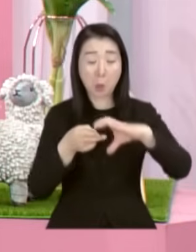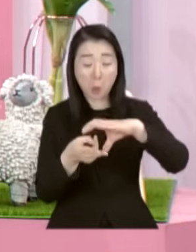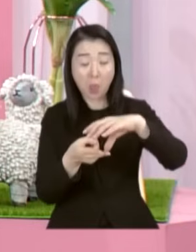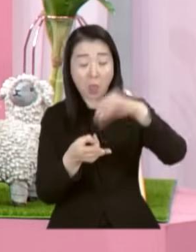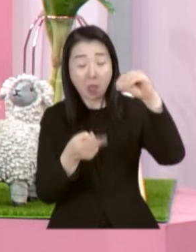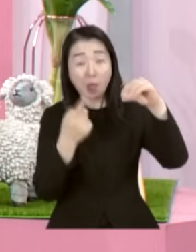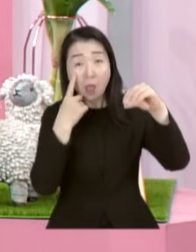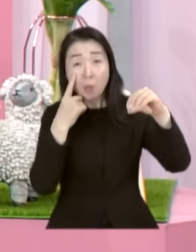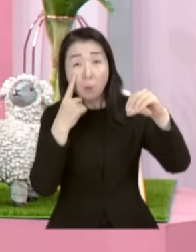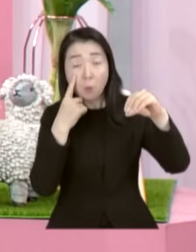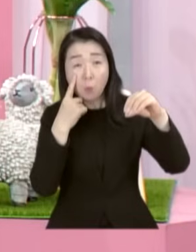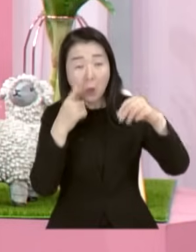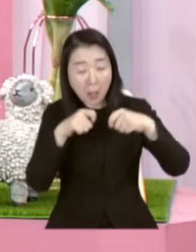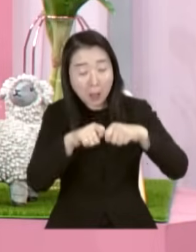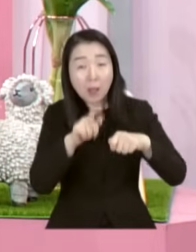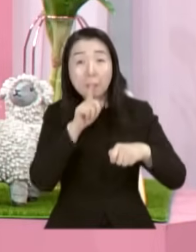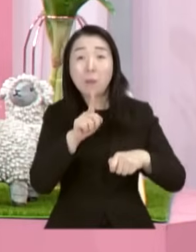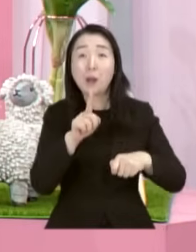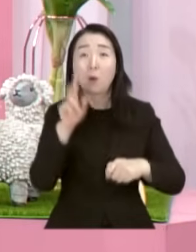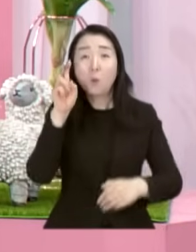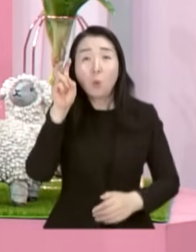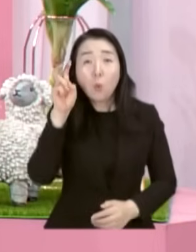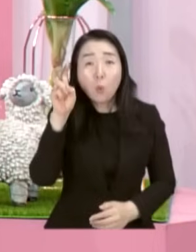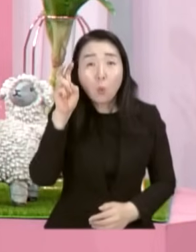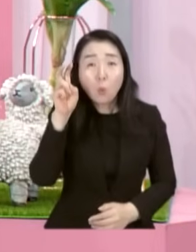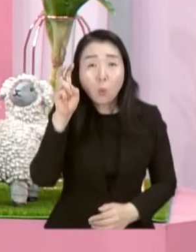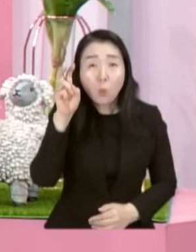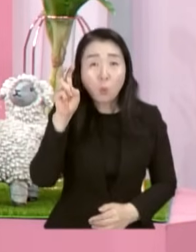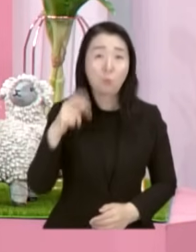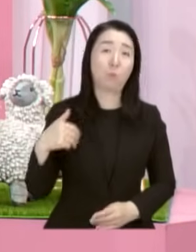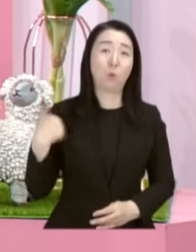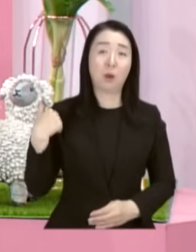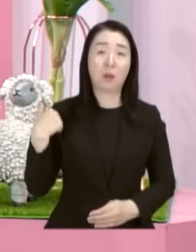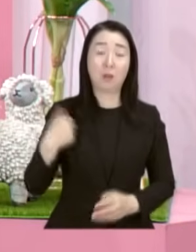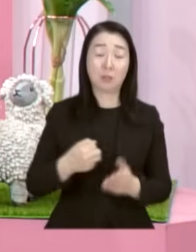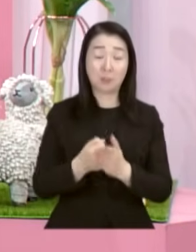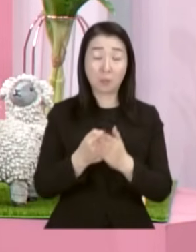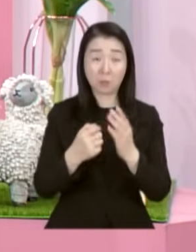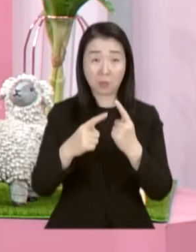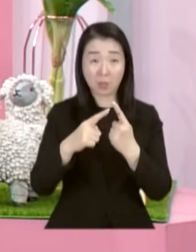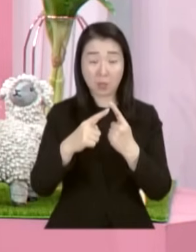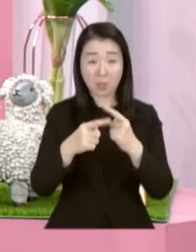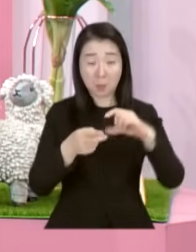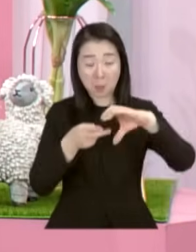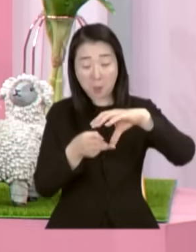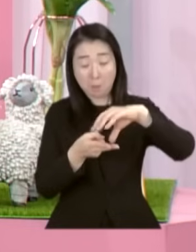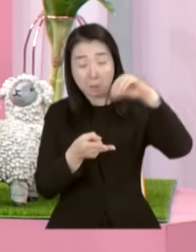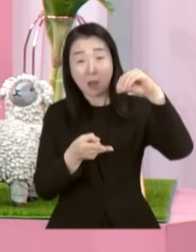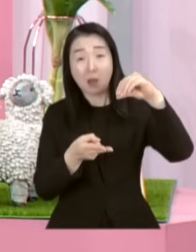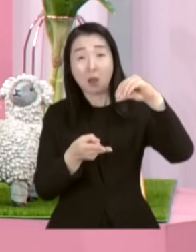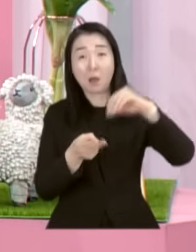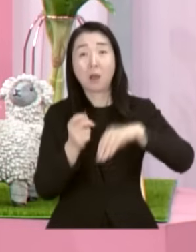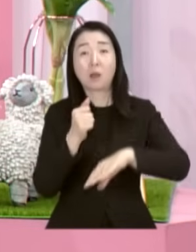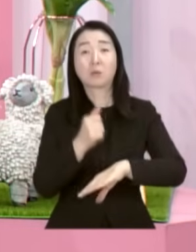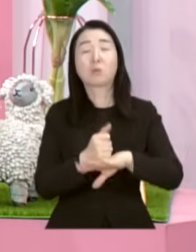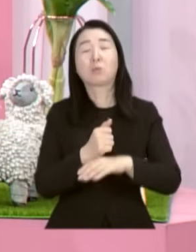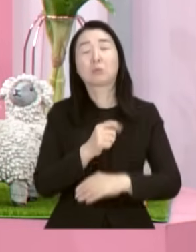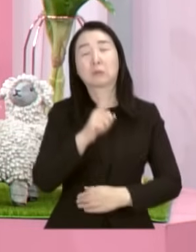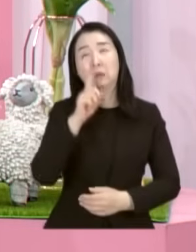해보고 하는 게 좋을 것 같아요. 네. 그래요. 혹시 그래서 혹시 하고 찍어봤는데 예. 이게